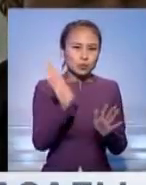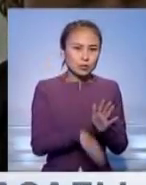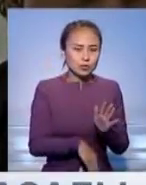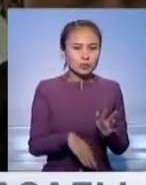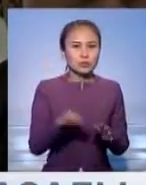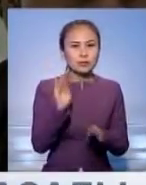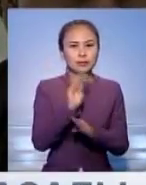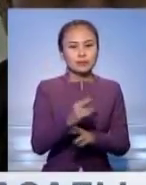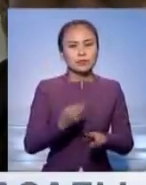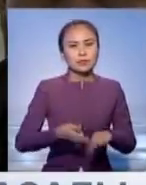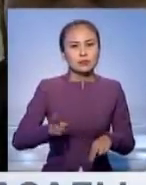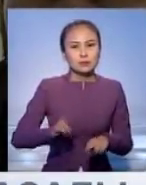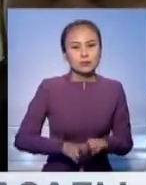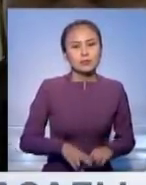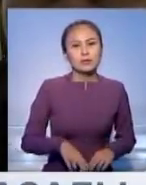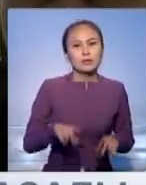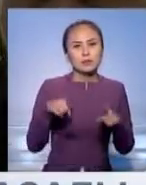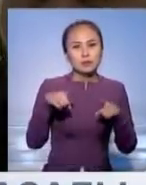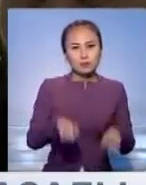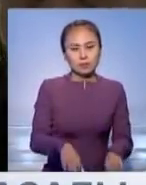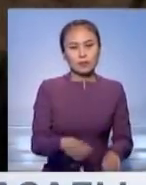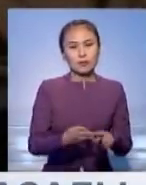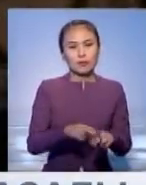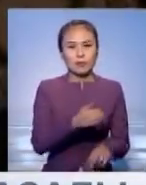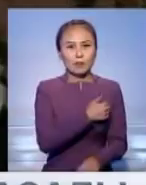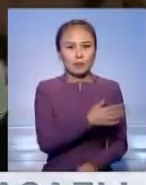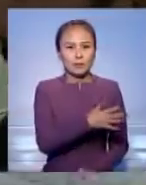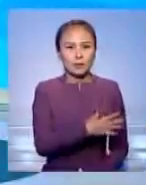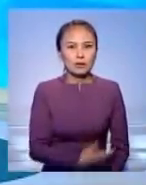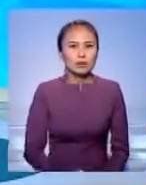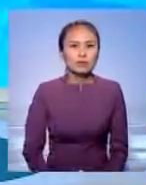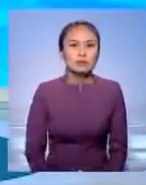нашар. Содан соң қашуға бел байладым.